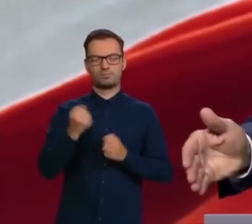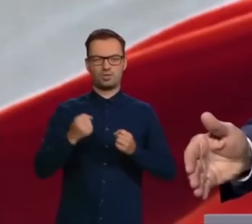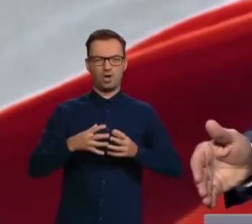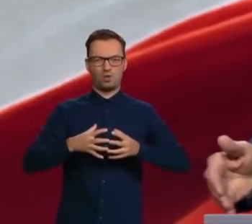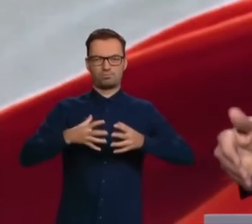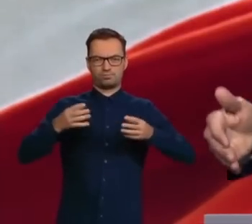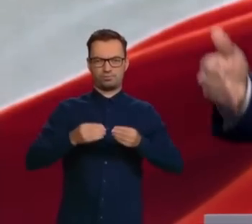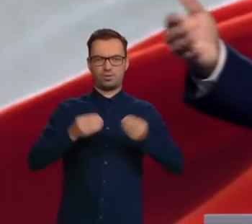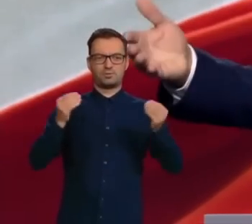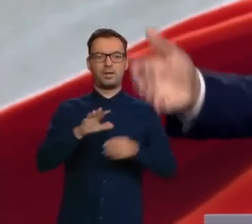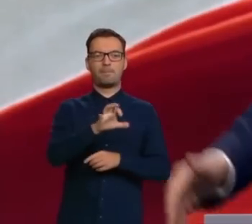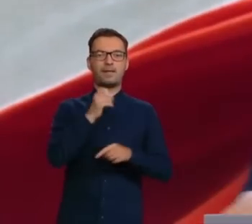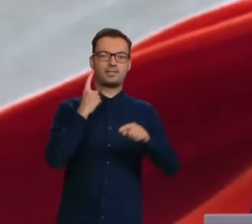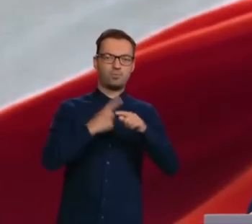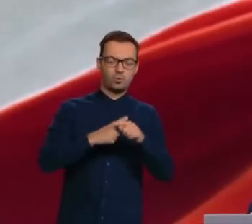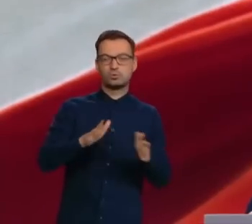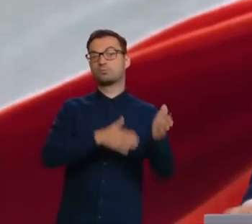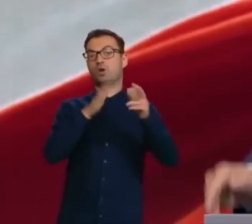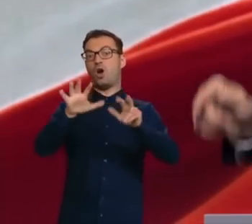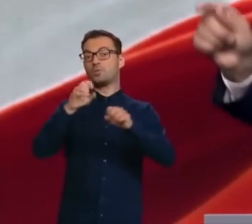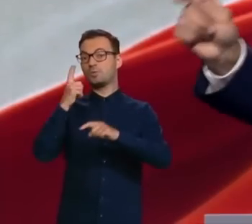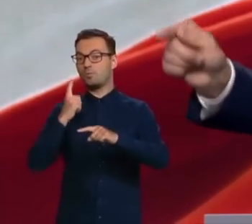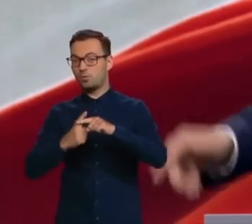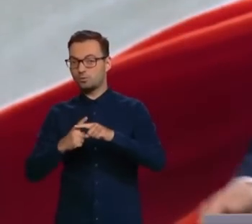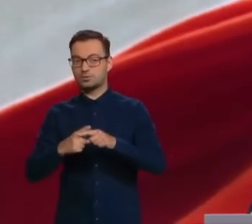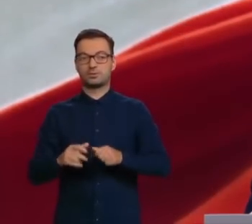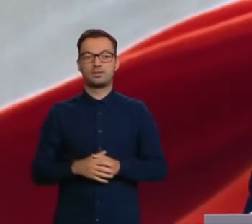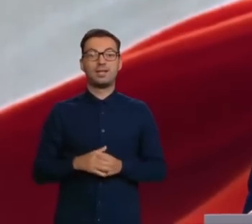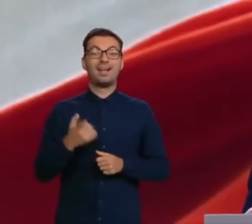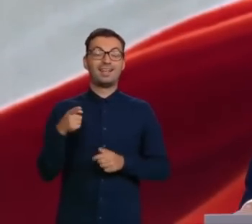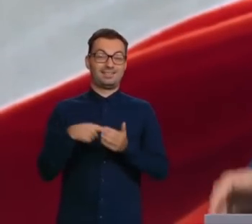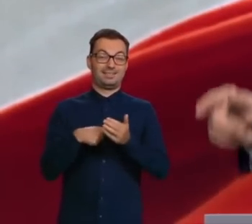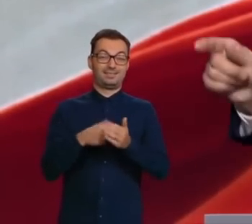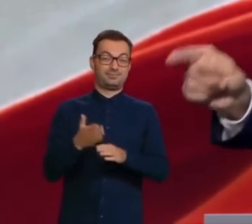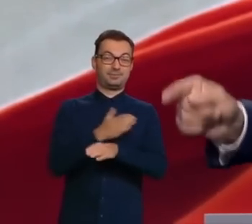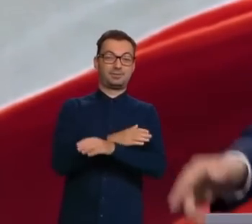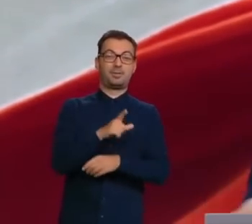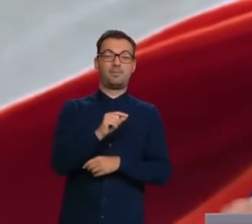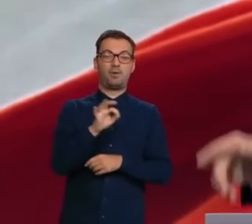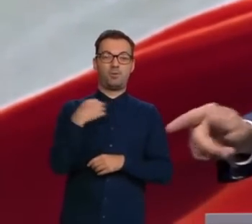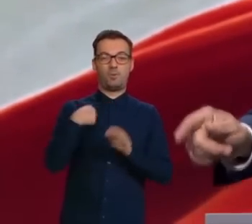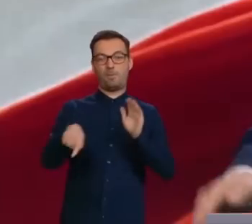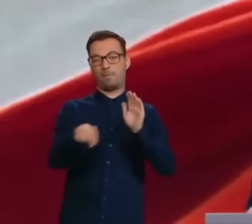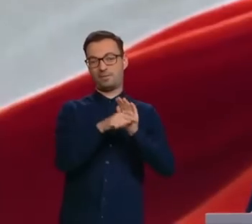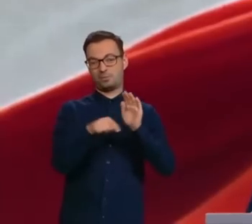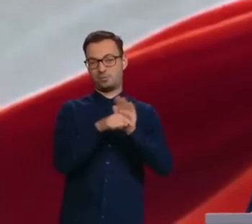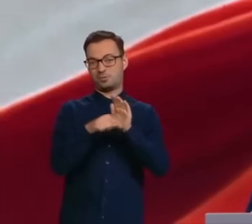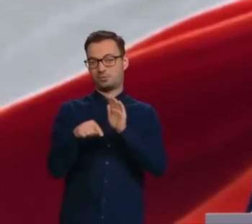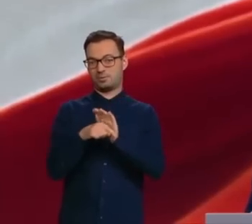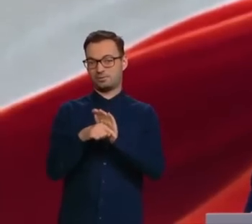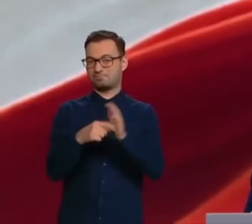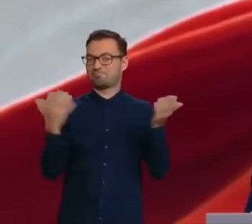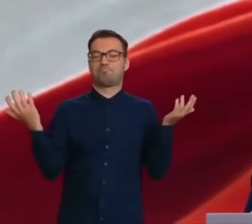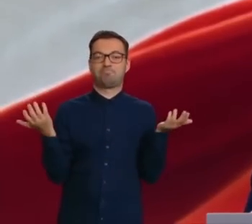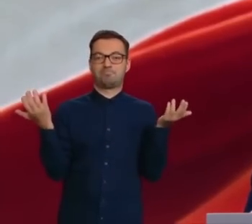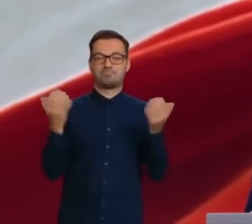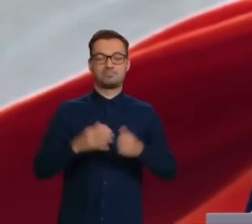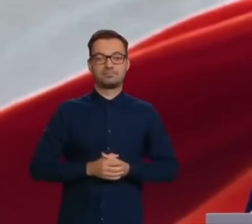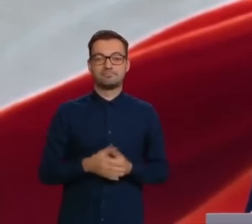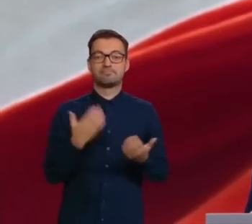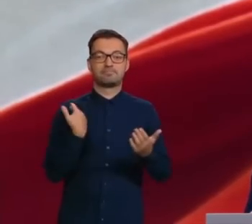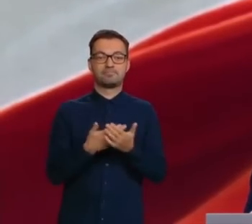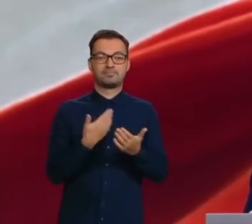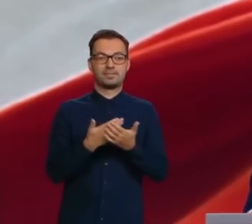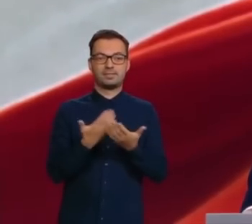To 500+ wkrótce, 800+. Za Platformy był minus. Głosować? Na minus można było liczyć, bo ciężko